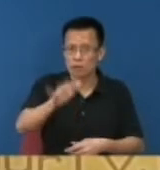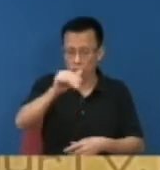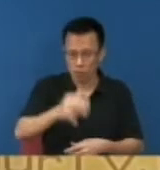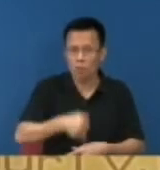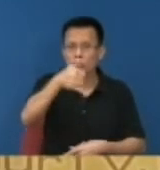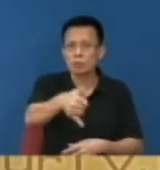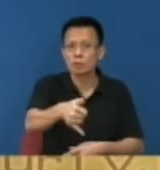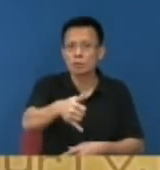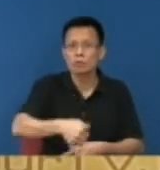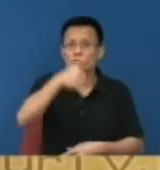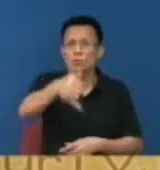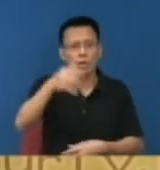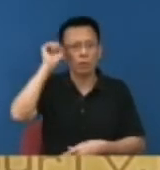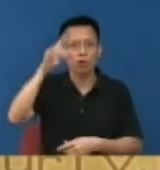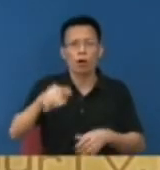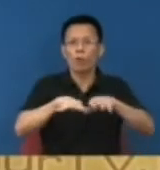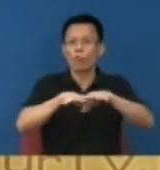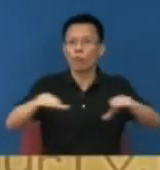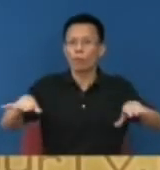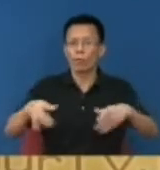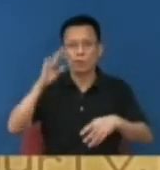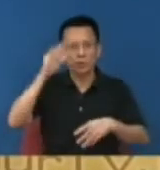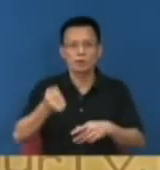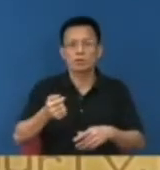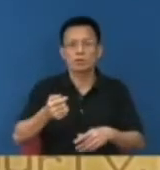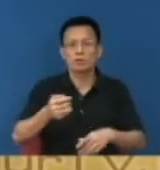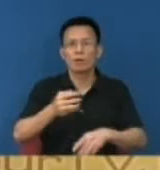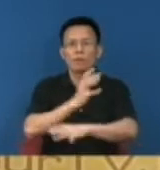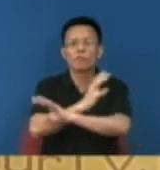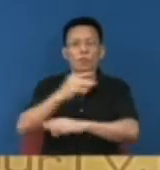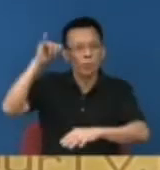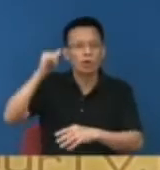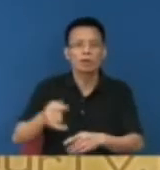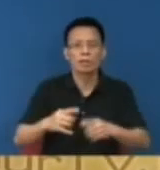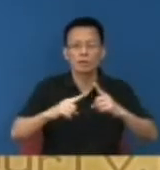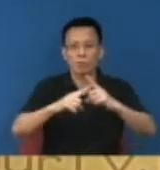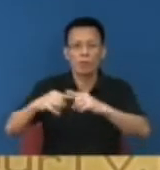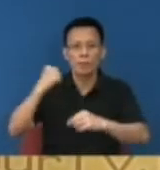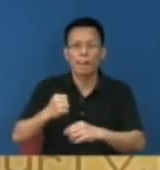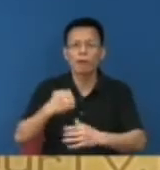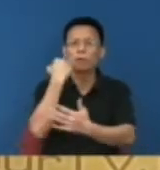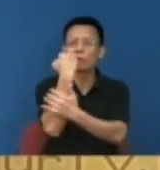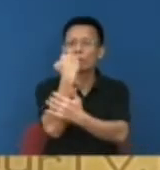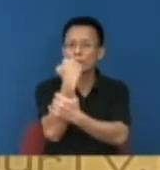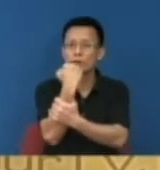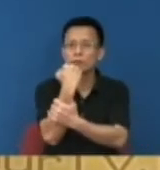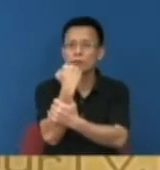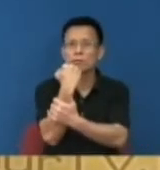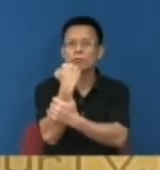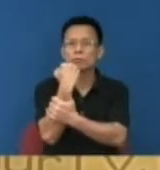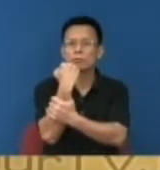你出嚟提倡和平、理性、非暴力嘅群眾力量去抗命啊嘛！